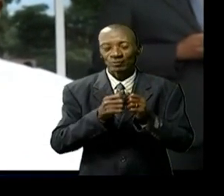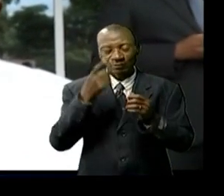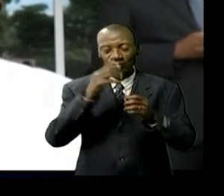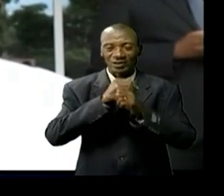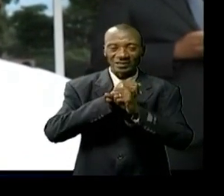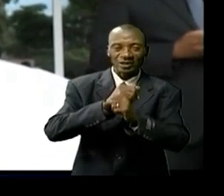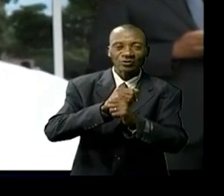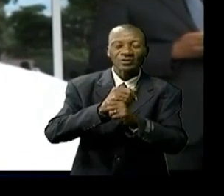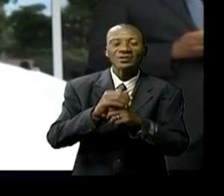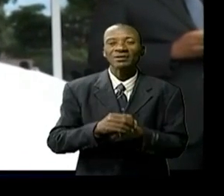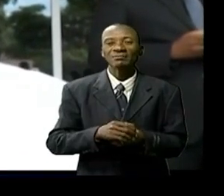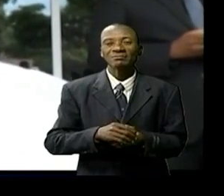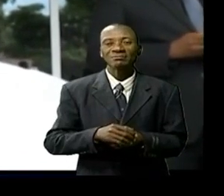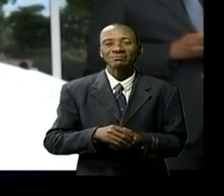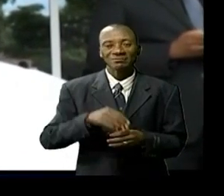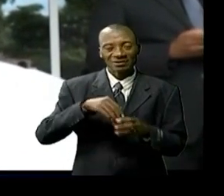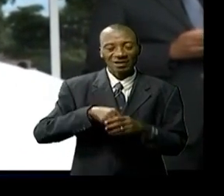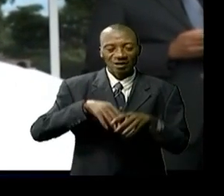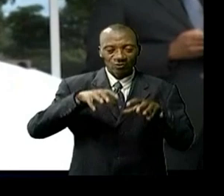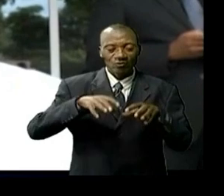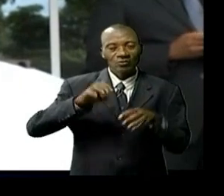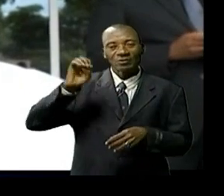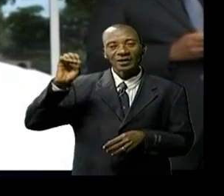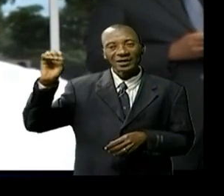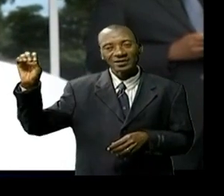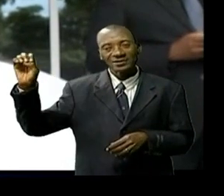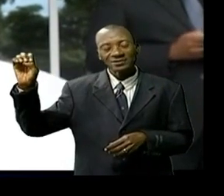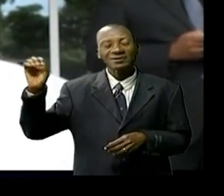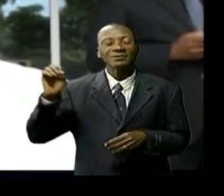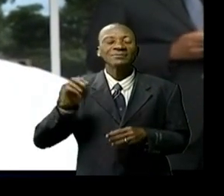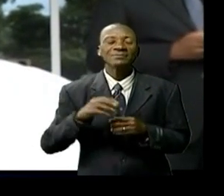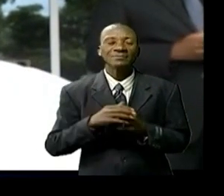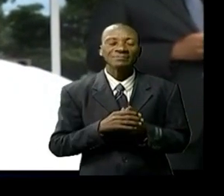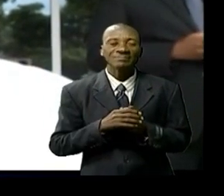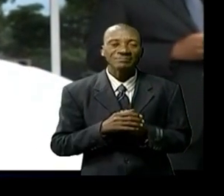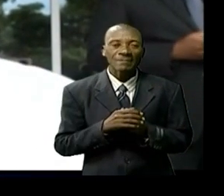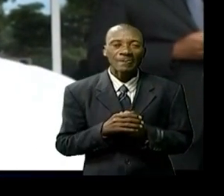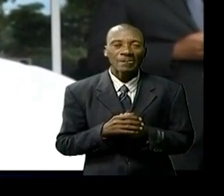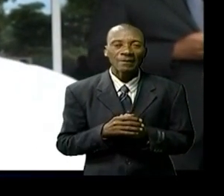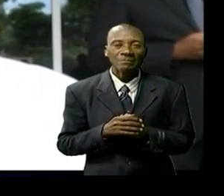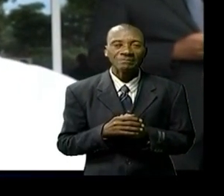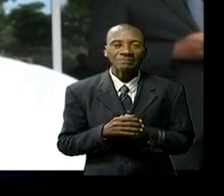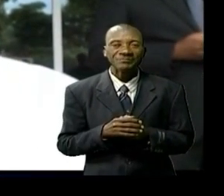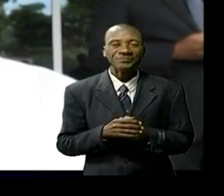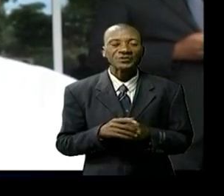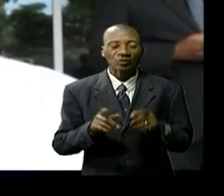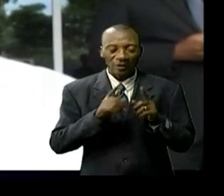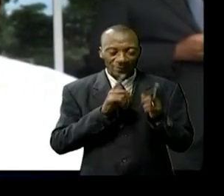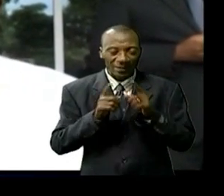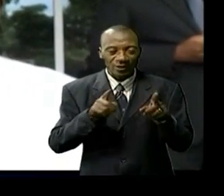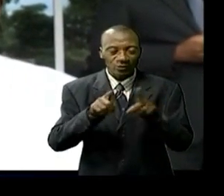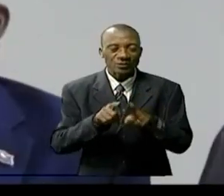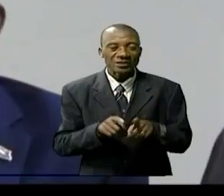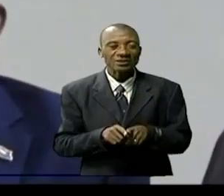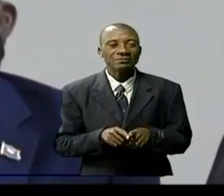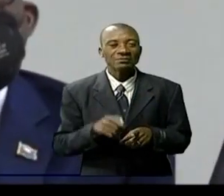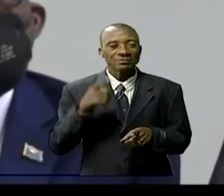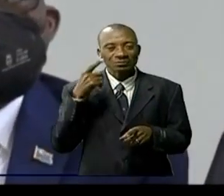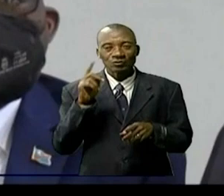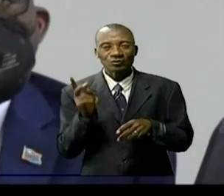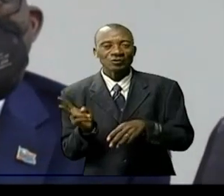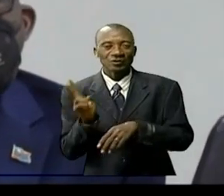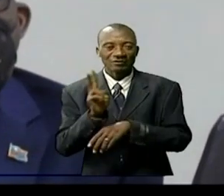dans l'est de la république démocratique du congo on a mis un accent particulier sur les violences